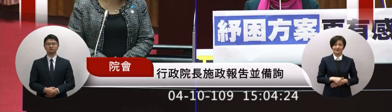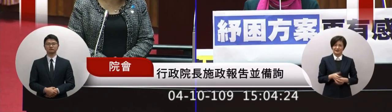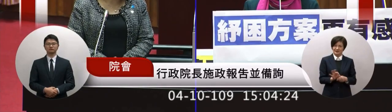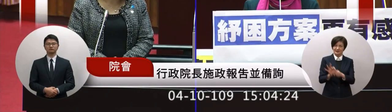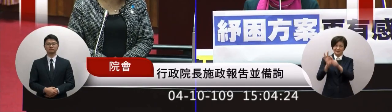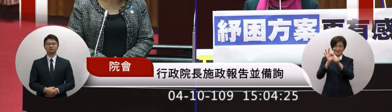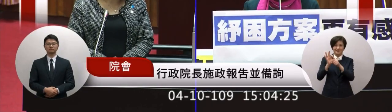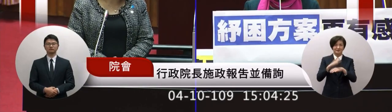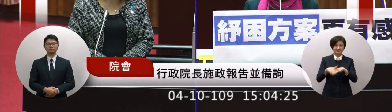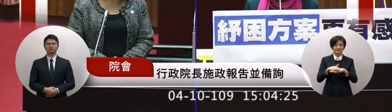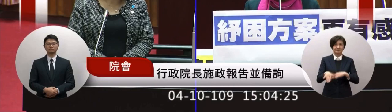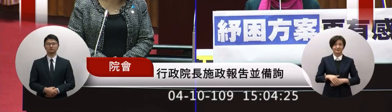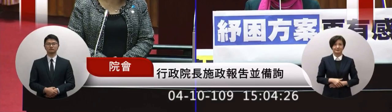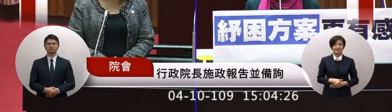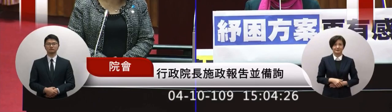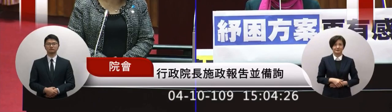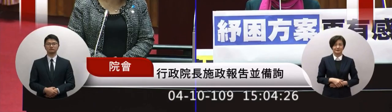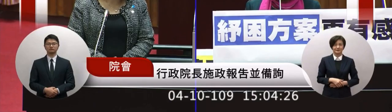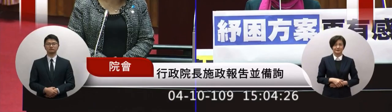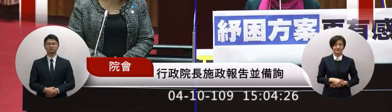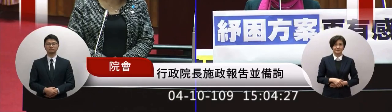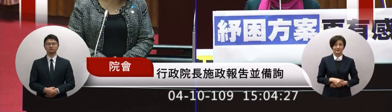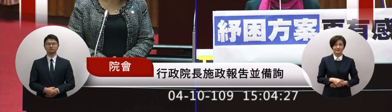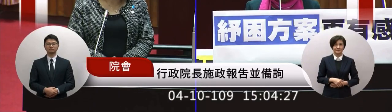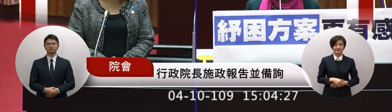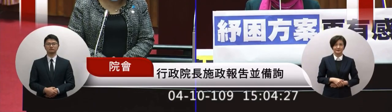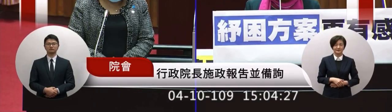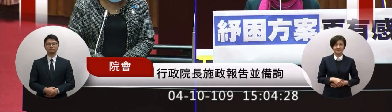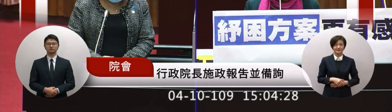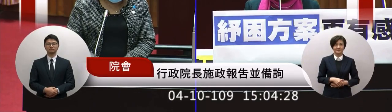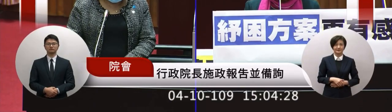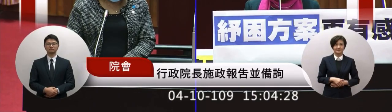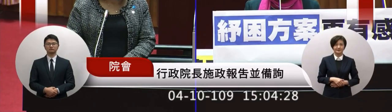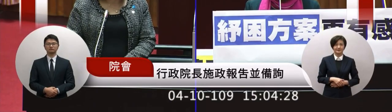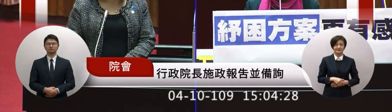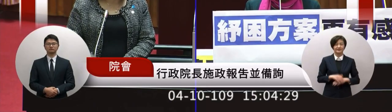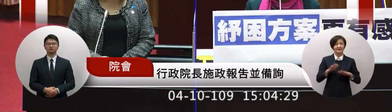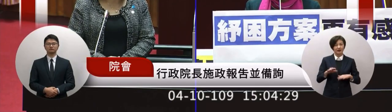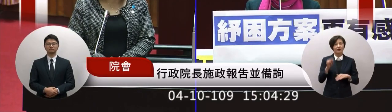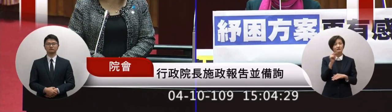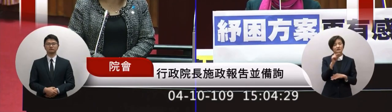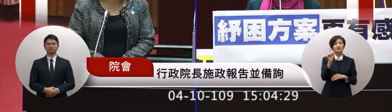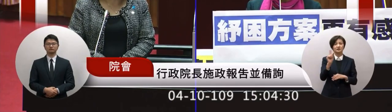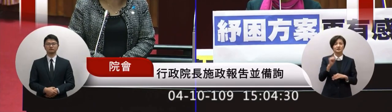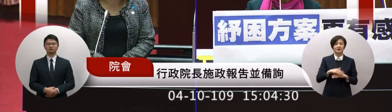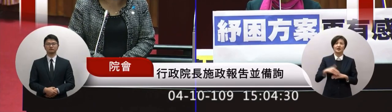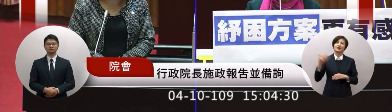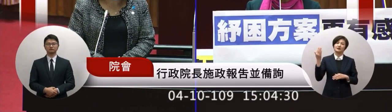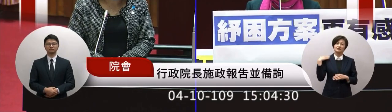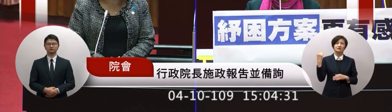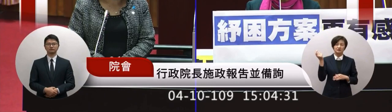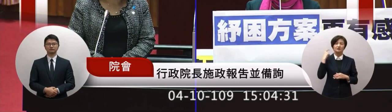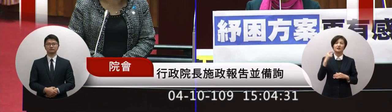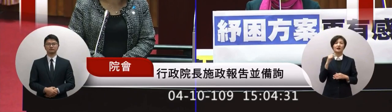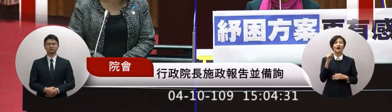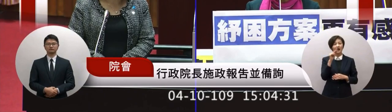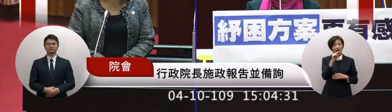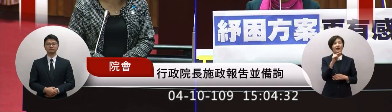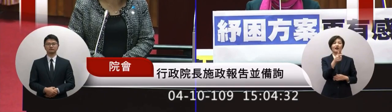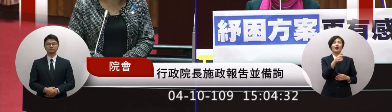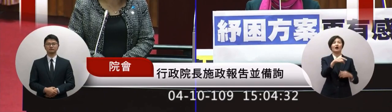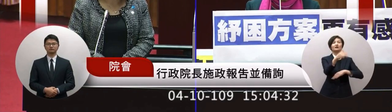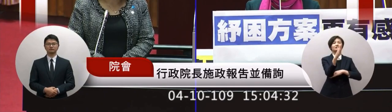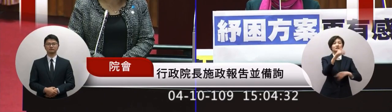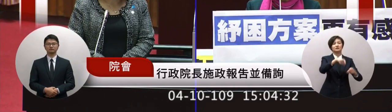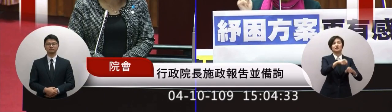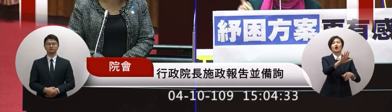码。那我现在看到的就是，当然以前有人说看得到吃不